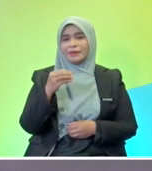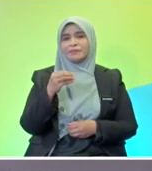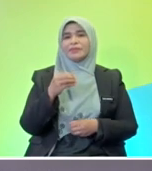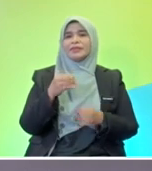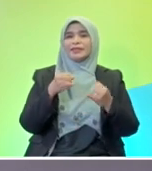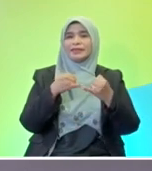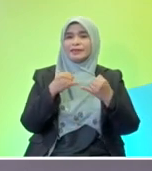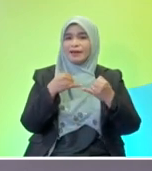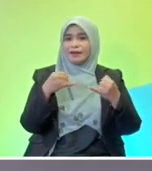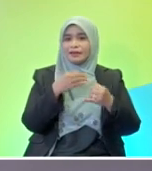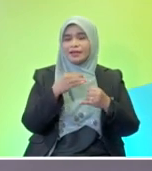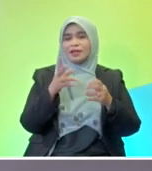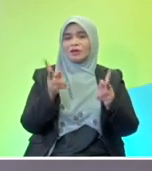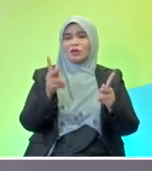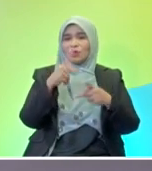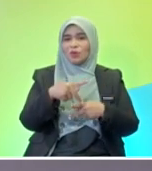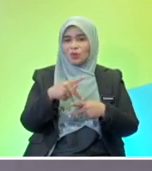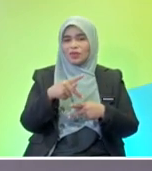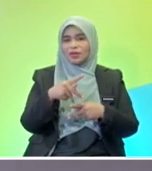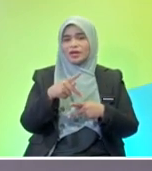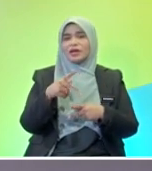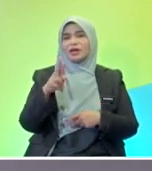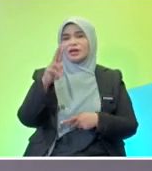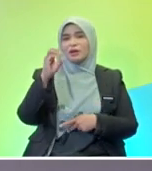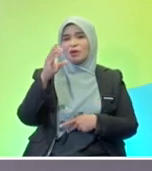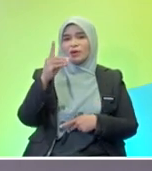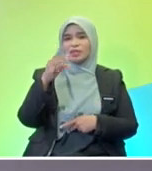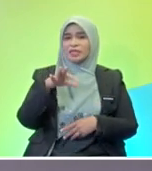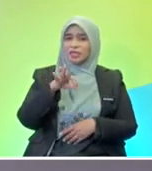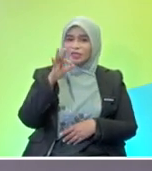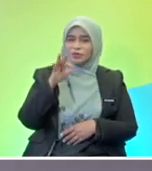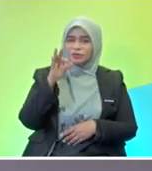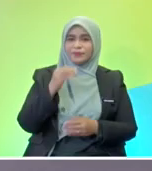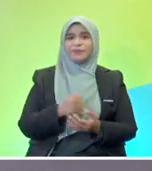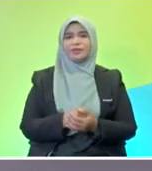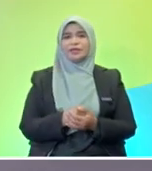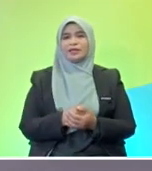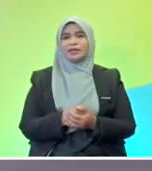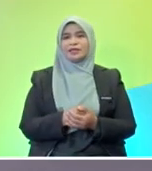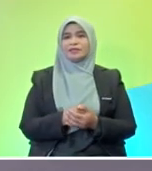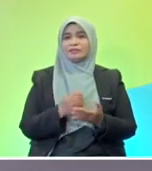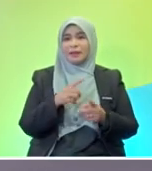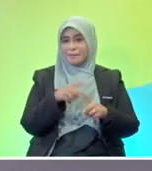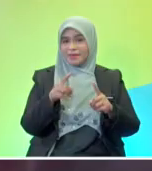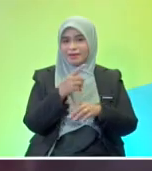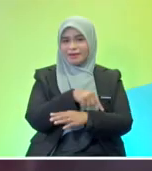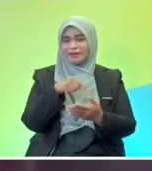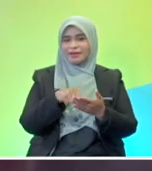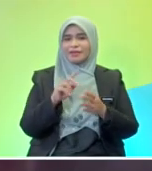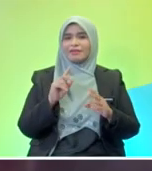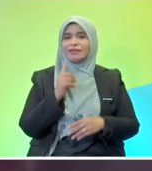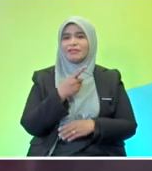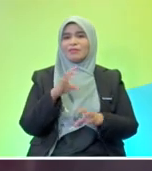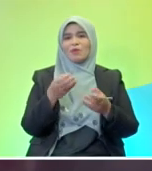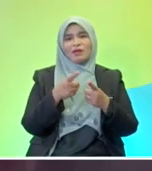utamanya ialah kotak rot tisu. Tapi hari ini kita tak buat yang itu. Kita buat yang mana ya? Cikgu Syuhada boleh